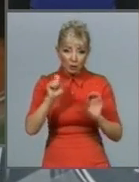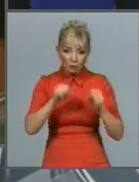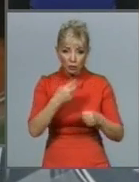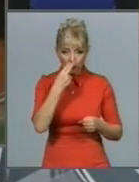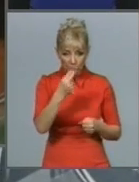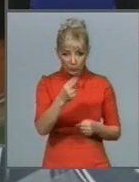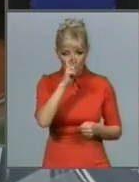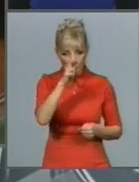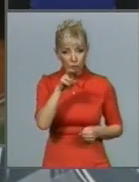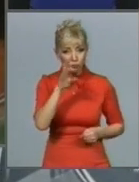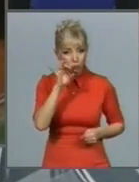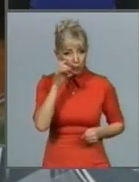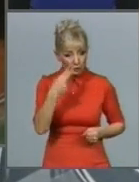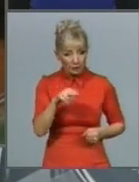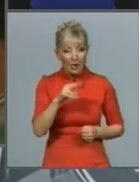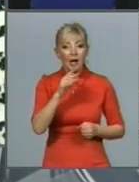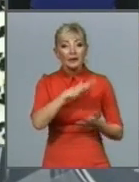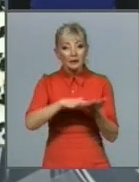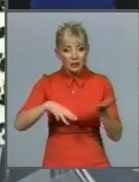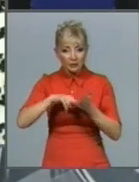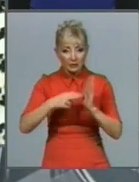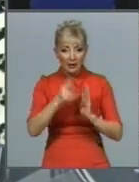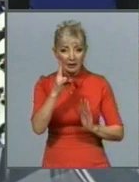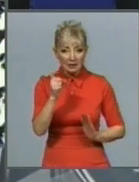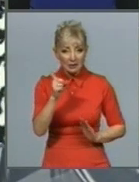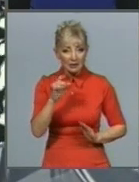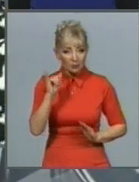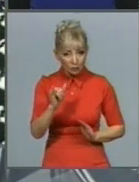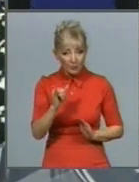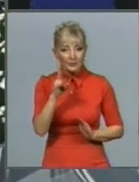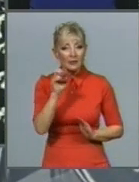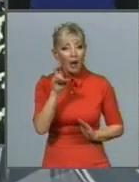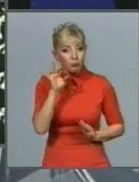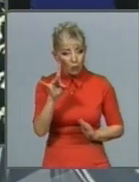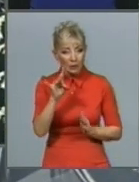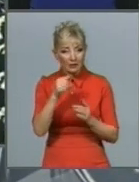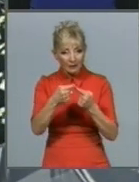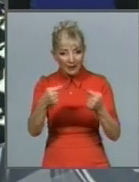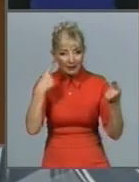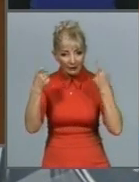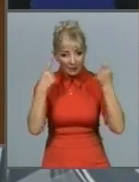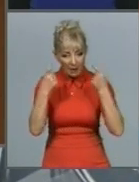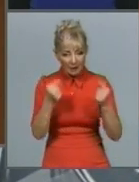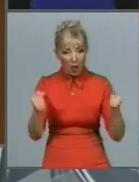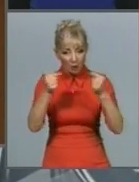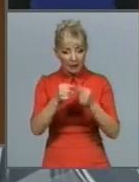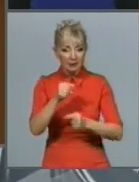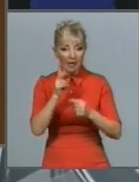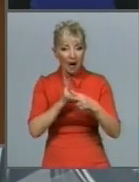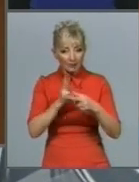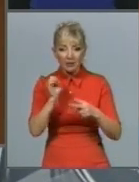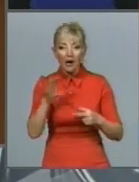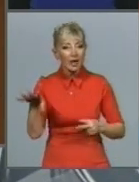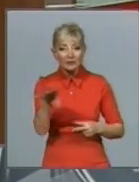дашборді. В подальшому ВНСЗУ планується ще розширити набір даних, а саме розподілу ліків, зокрема, до конкретної аптеки, а не всієї